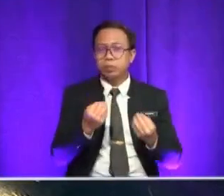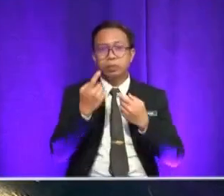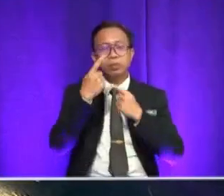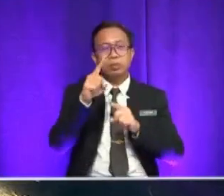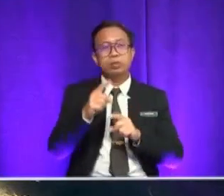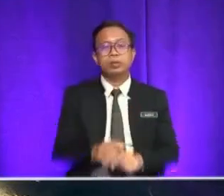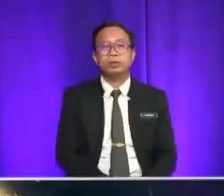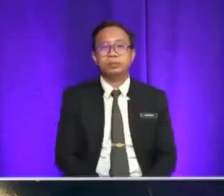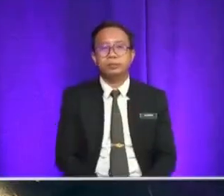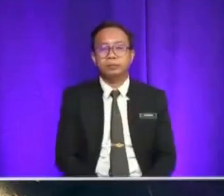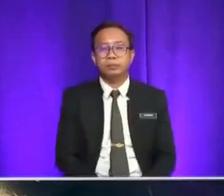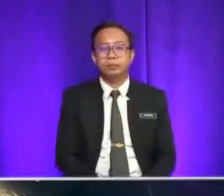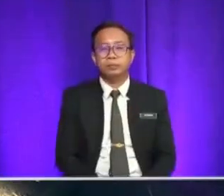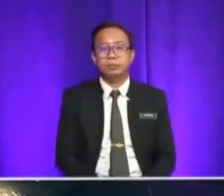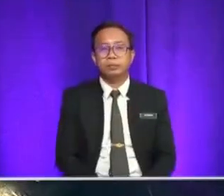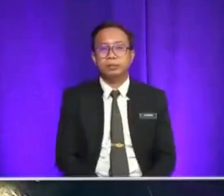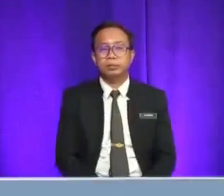Alright, silakan. Okey, Solihin.